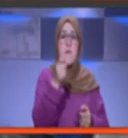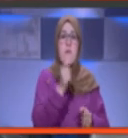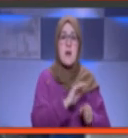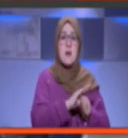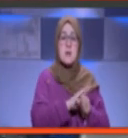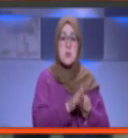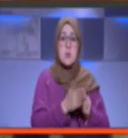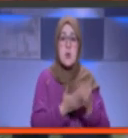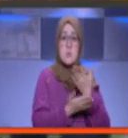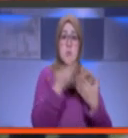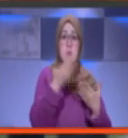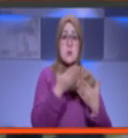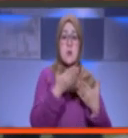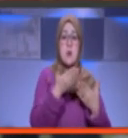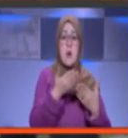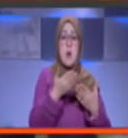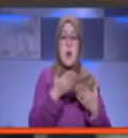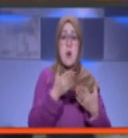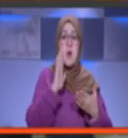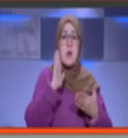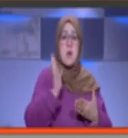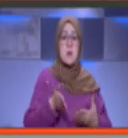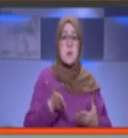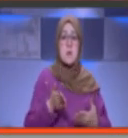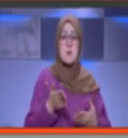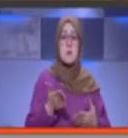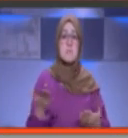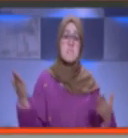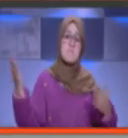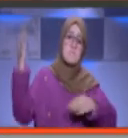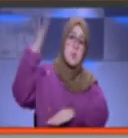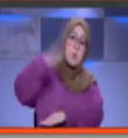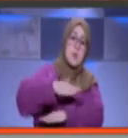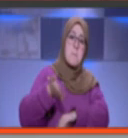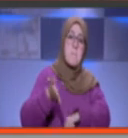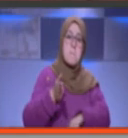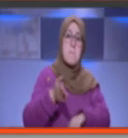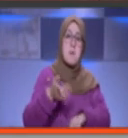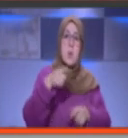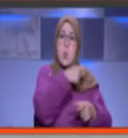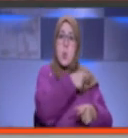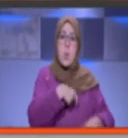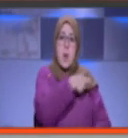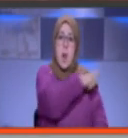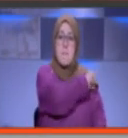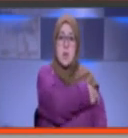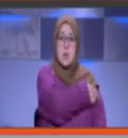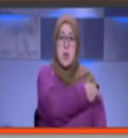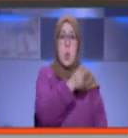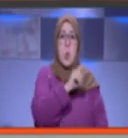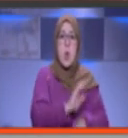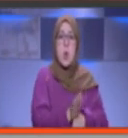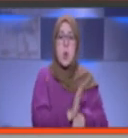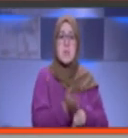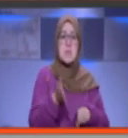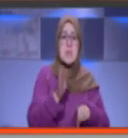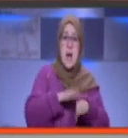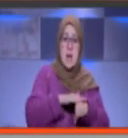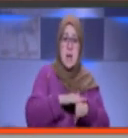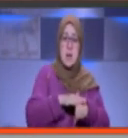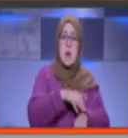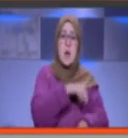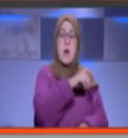النمو الألماني بعد عدة أشهر من ظهوره. جديد مسلسل معاناة الاقتصاد الألماني بفيروس كورونا، إعلان